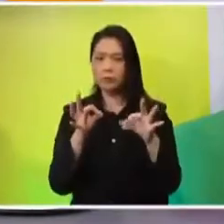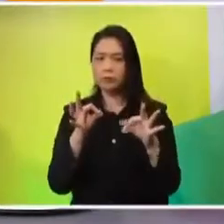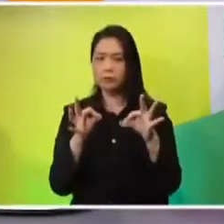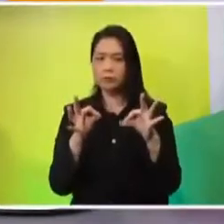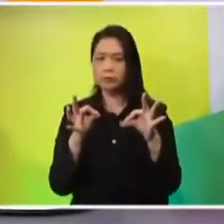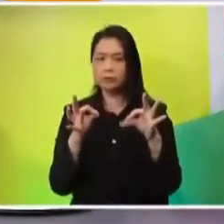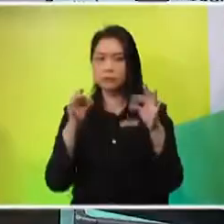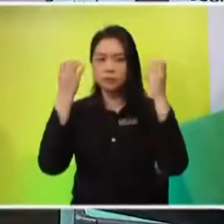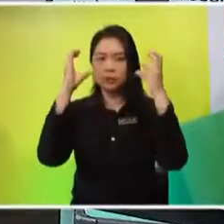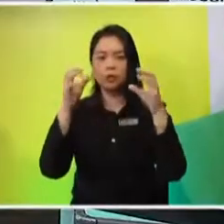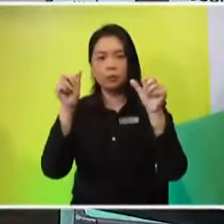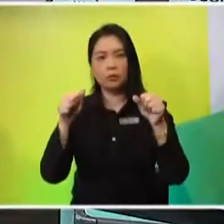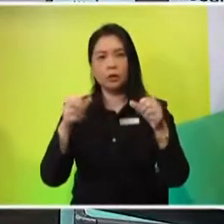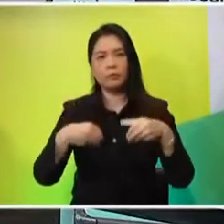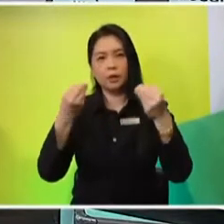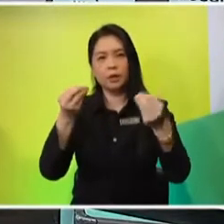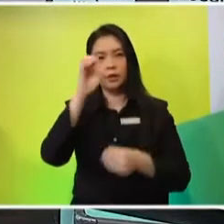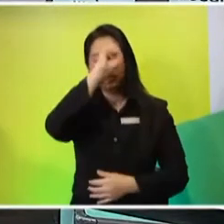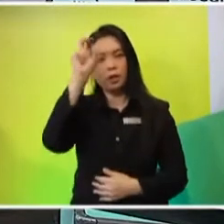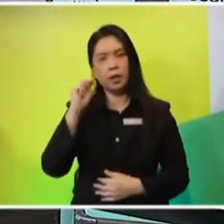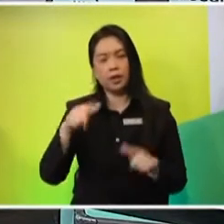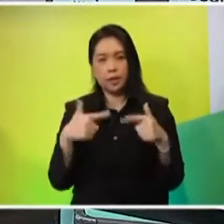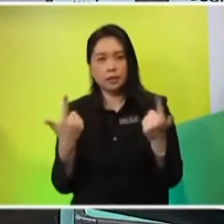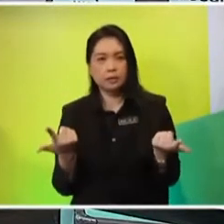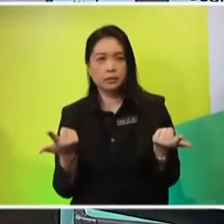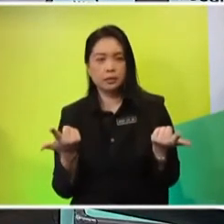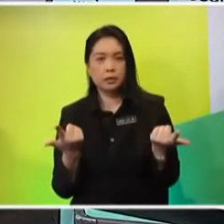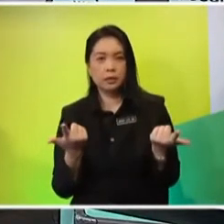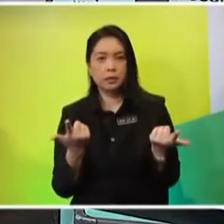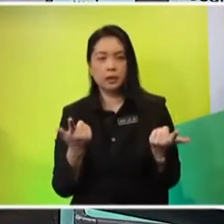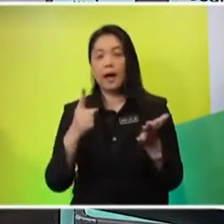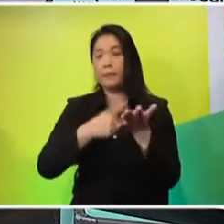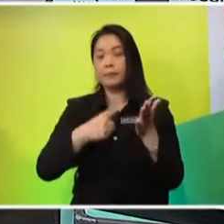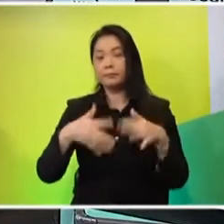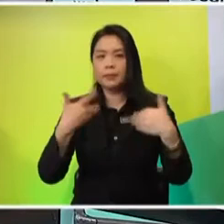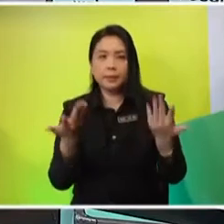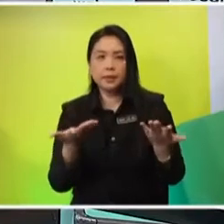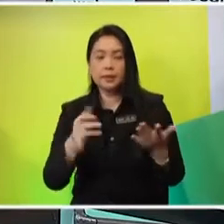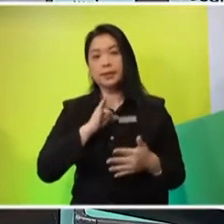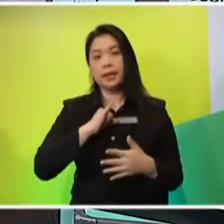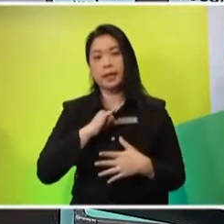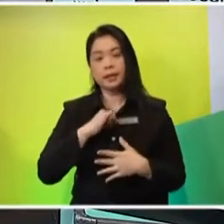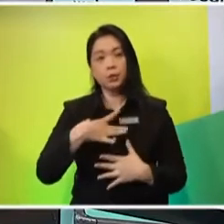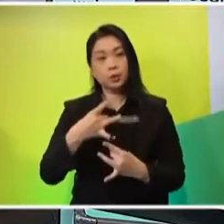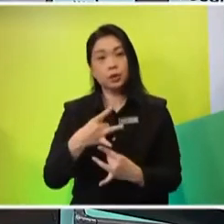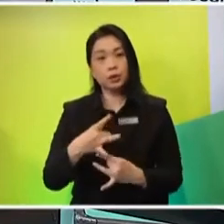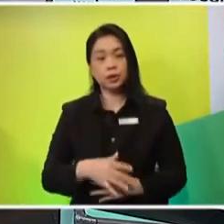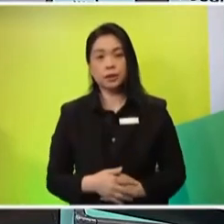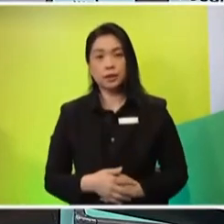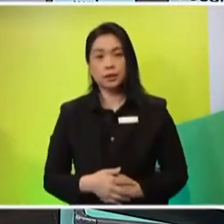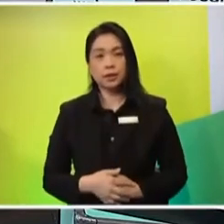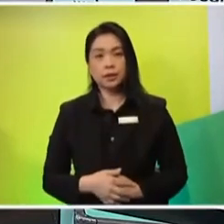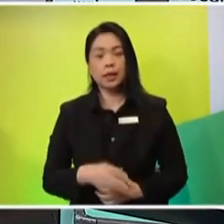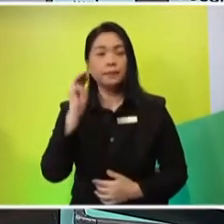Kalau cikgu boleh bagi tak soalan lain? Ini yang cikgu suka kan? Sebagian saya suka lah pula. Okey, boleh? Yang saya suka, okey. Contoh ya.